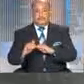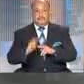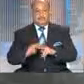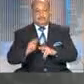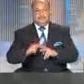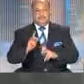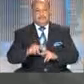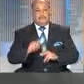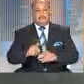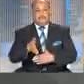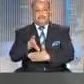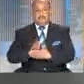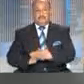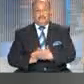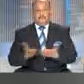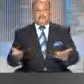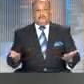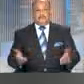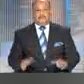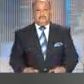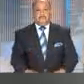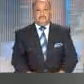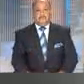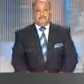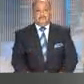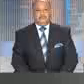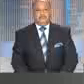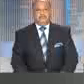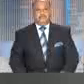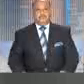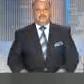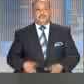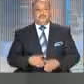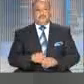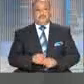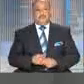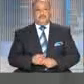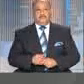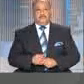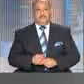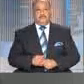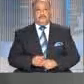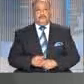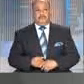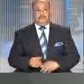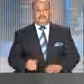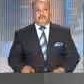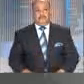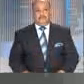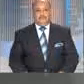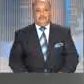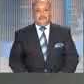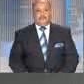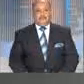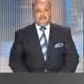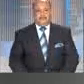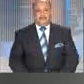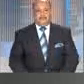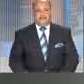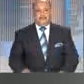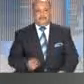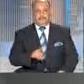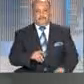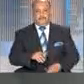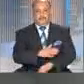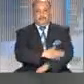دعما للتنمية والتشغيل بإقليم مدنين تطاوين. والحلم هذا يراغب كل أهالي